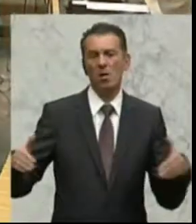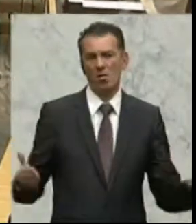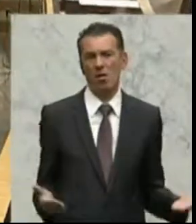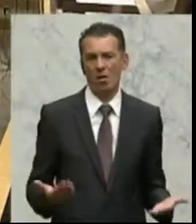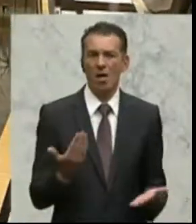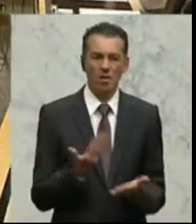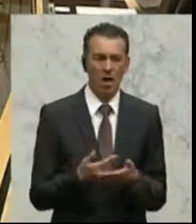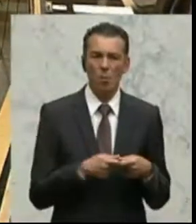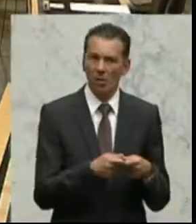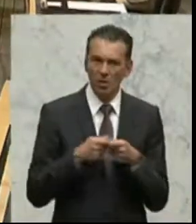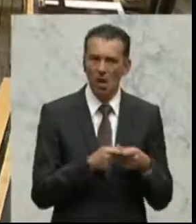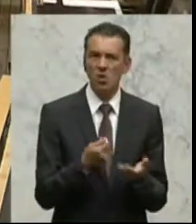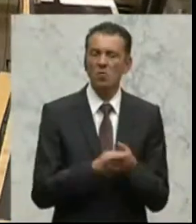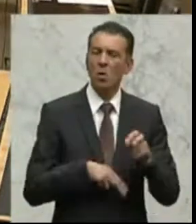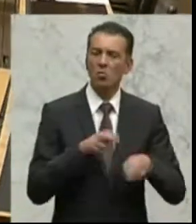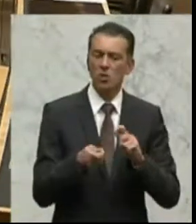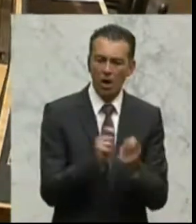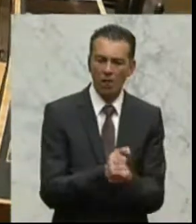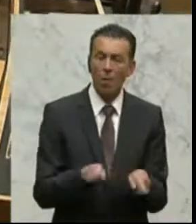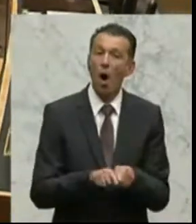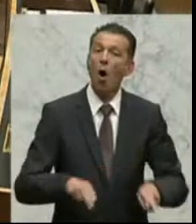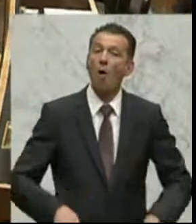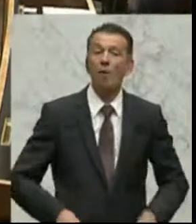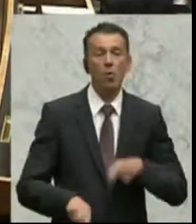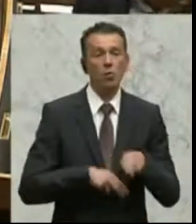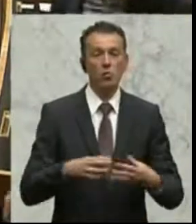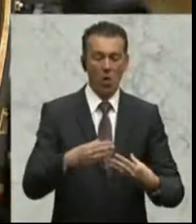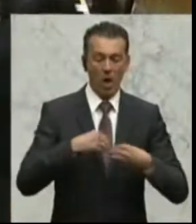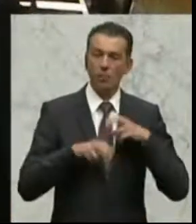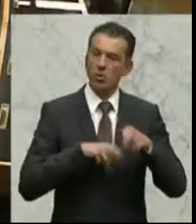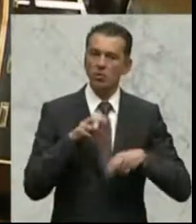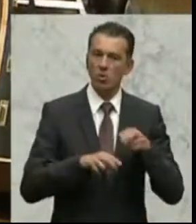aber auch an der Frage einer Vermögensteuer und Erbschaftssteuer dranbleiben.